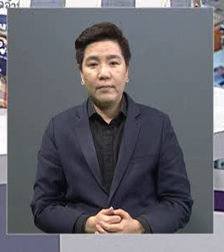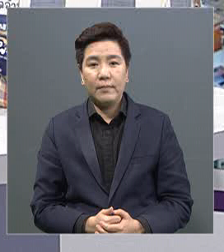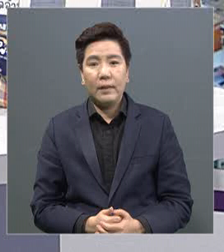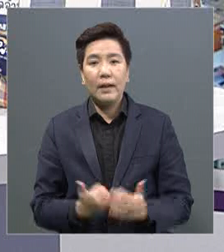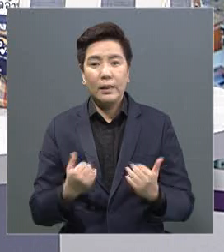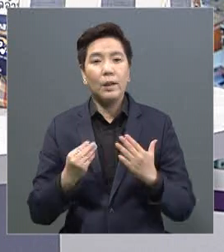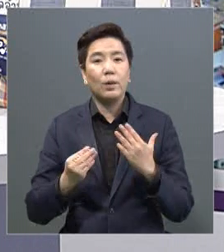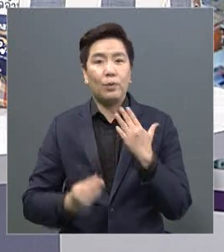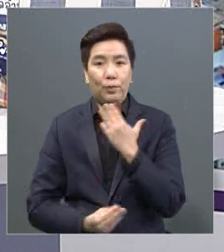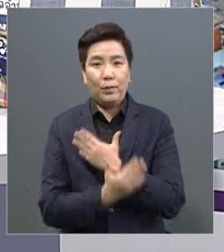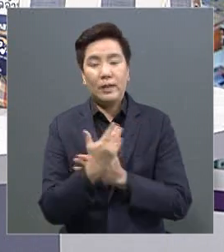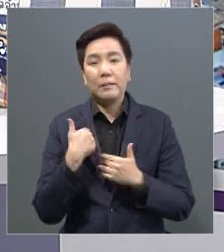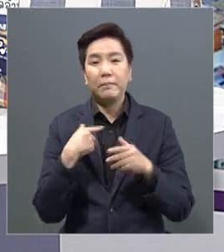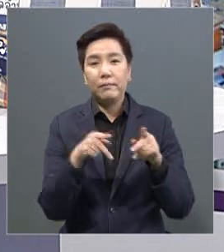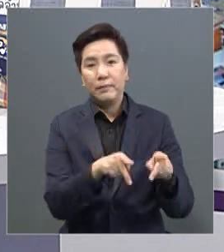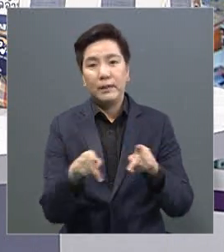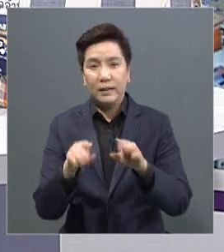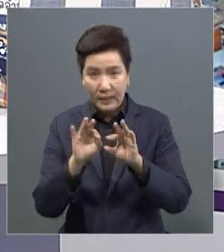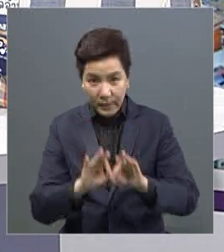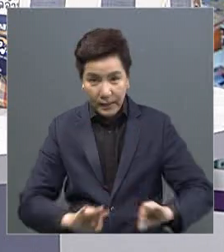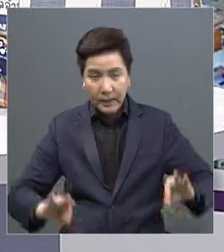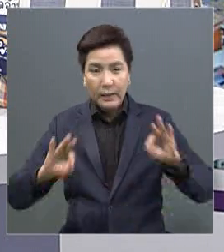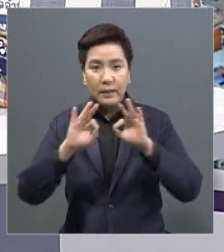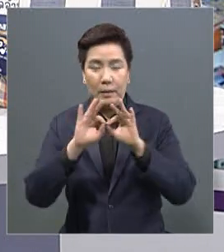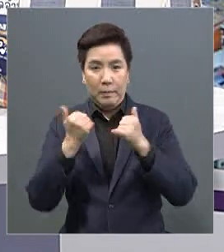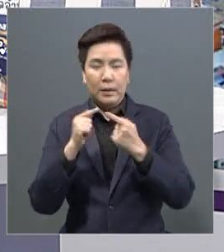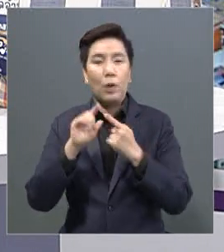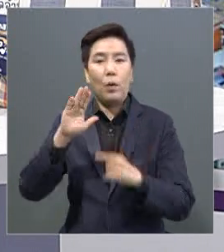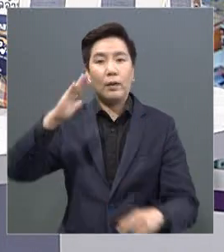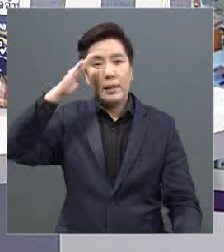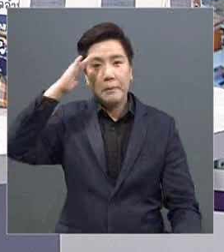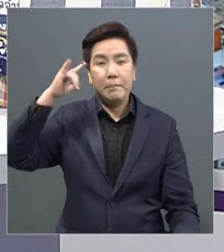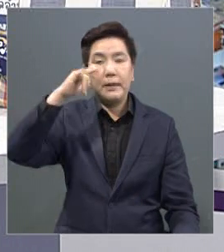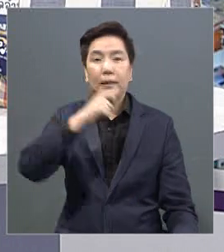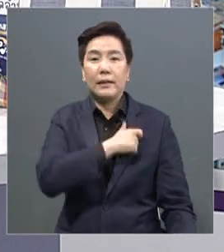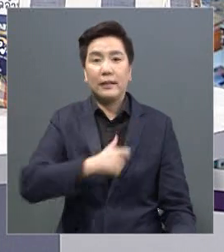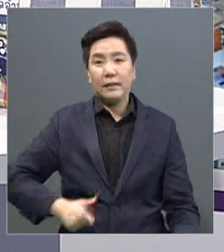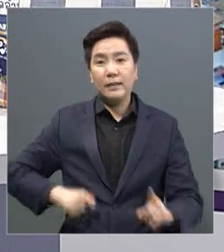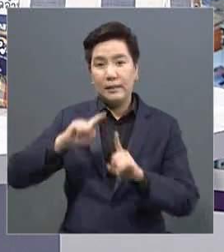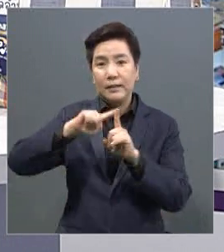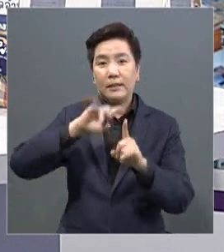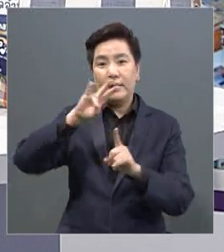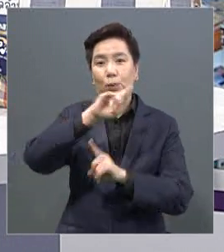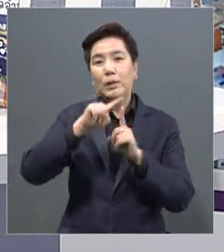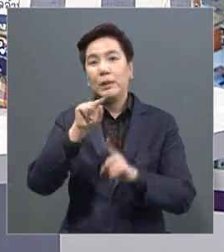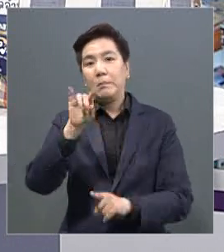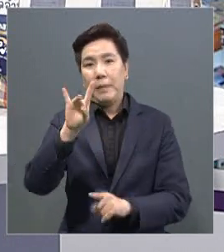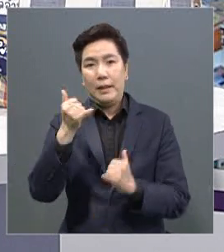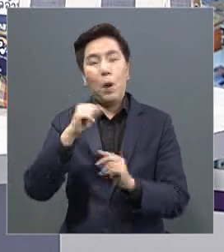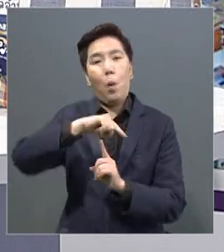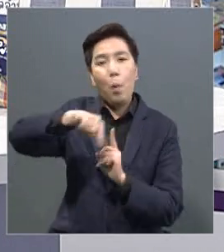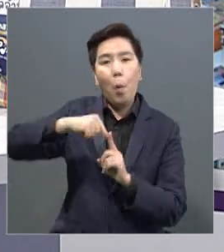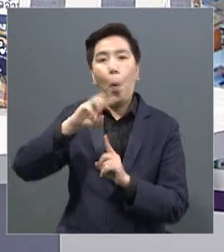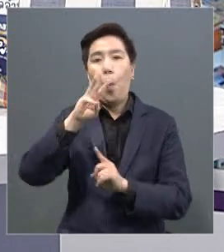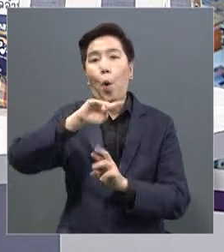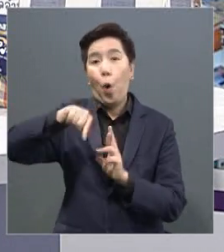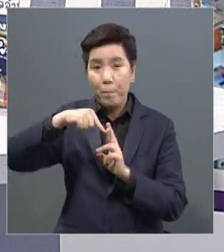และเนื่องในโอกาสพระราชพิธีมหามงคลเฉลิมพระชนพรรษา 6รอบ 28กรกฎาคม 2567นะคะพระบาทสมเด็จพระ